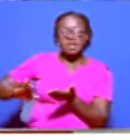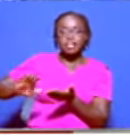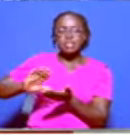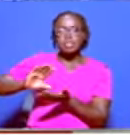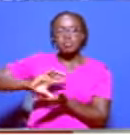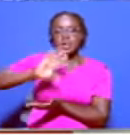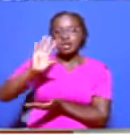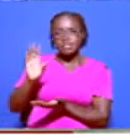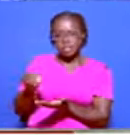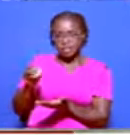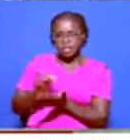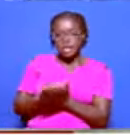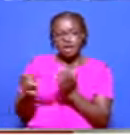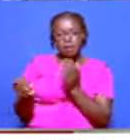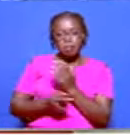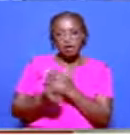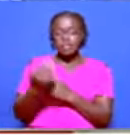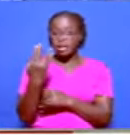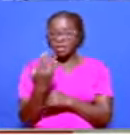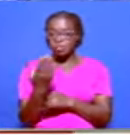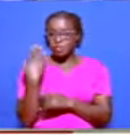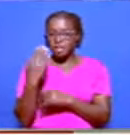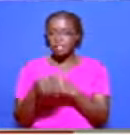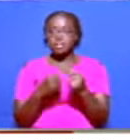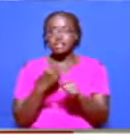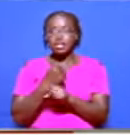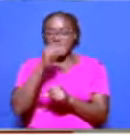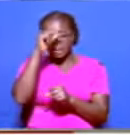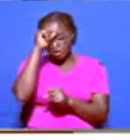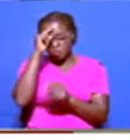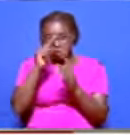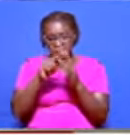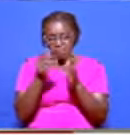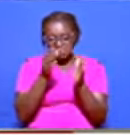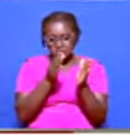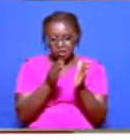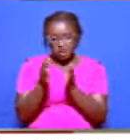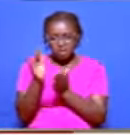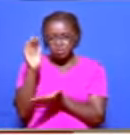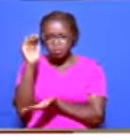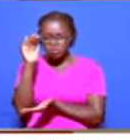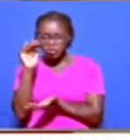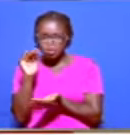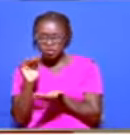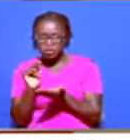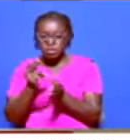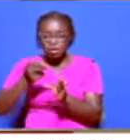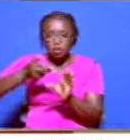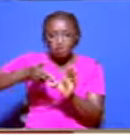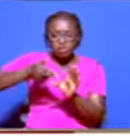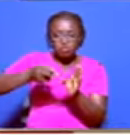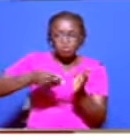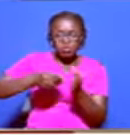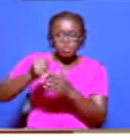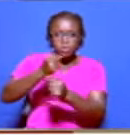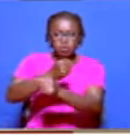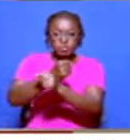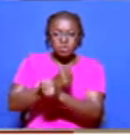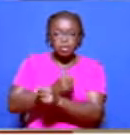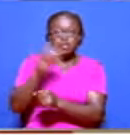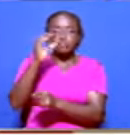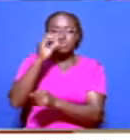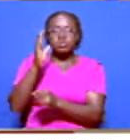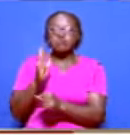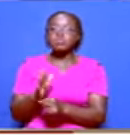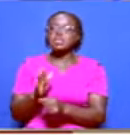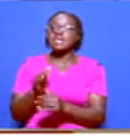Mnamo mwezi Aprili mwaka jana, serikali ilianzisha mpango wa kupunguza bei za mafuta ili kukinga wateja dhidi ya ongezeko la bei ya